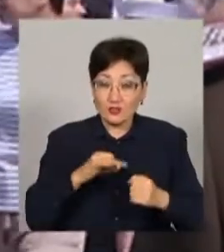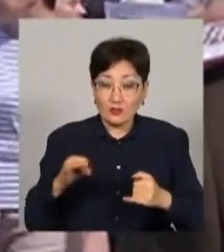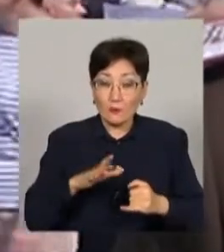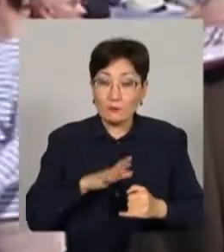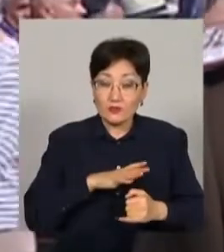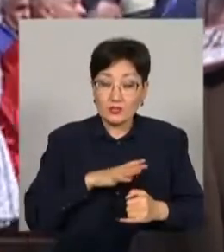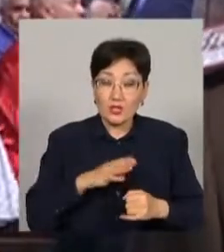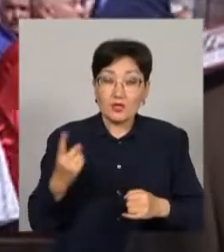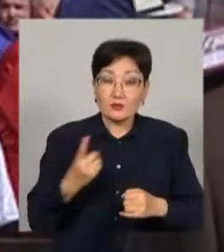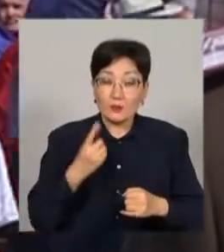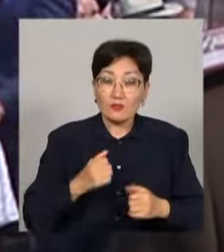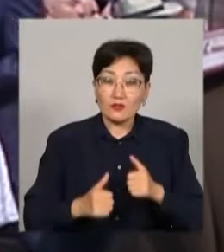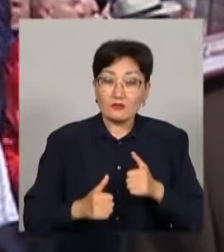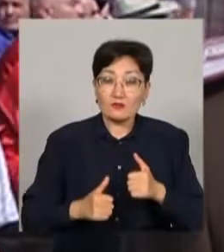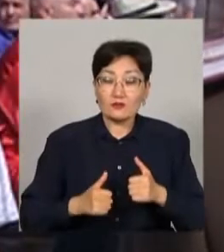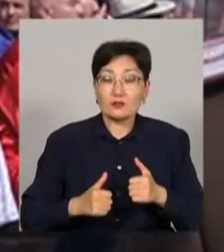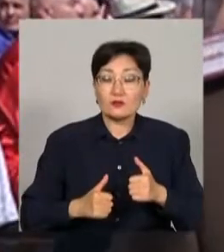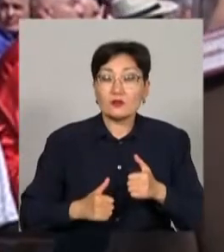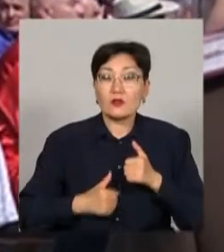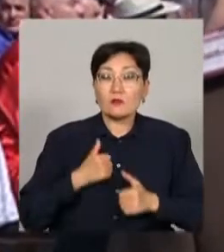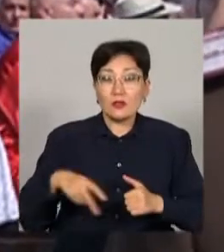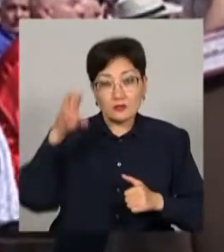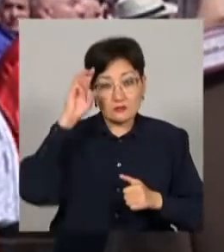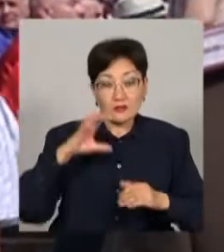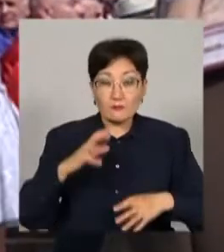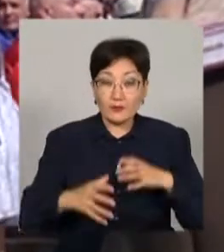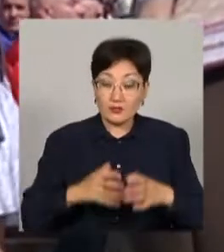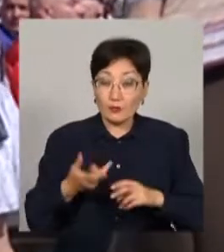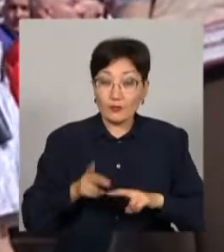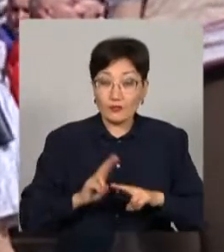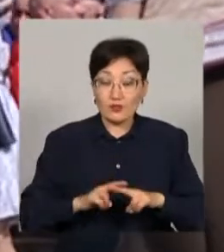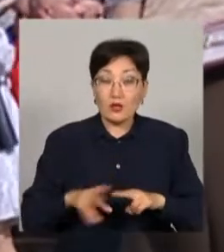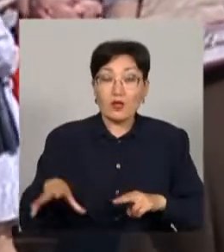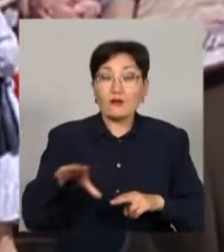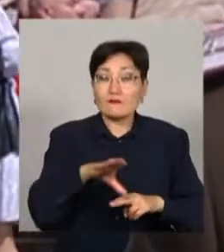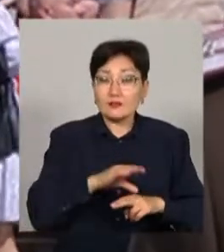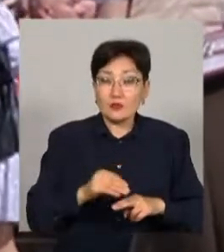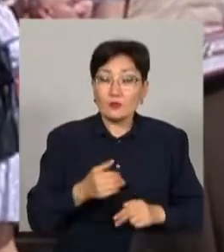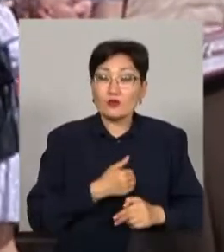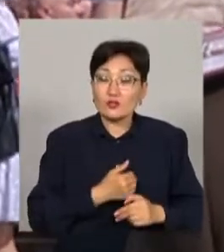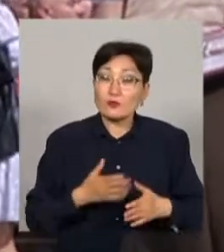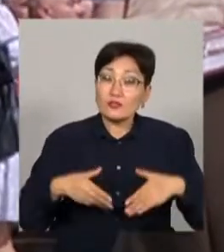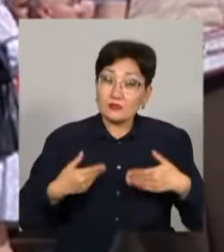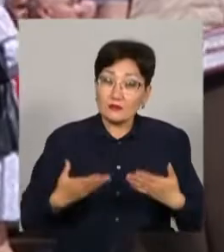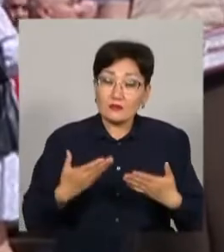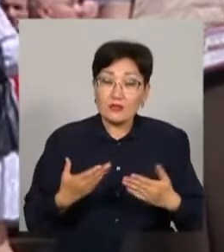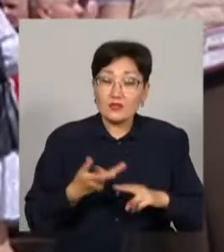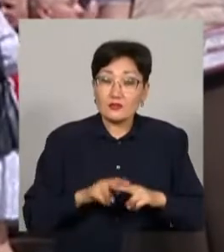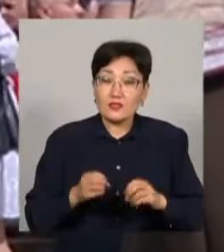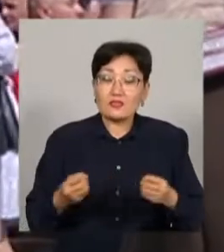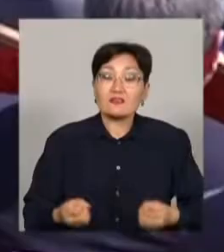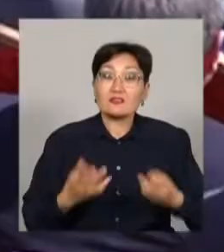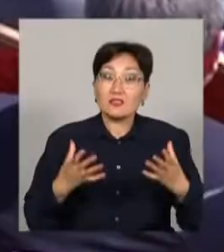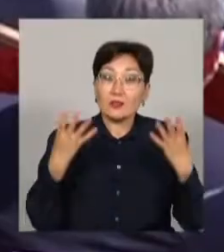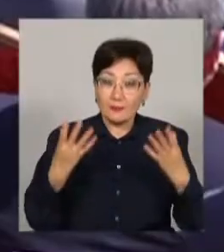быть одним из авторитетных государств в мире. Поэтому всех хочется поздравить с этим светлым